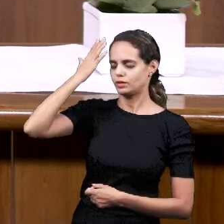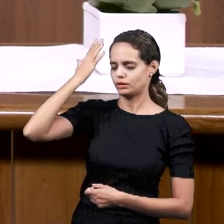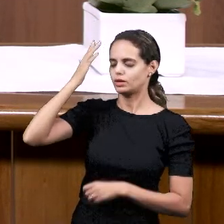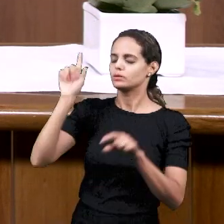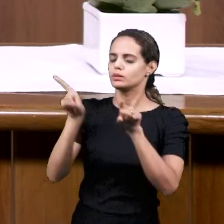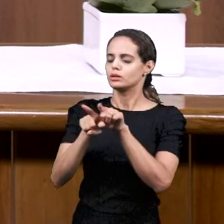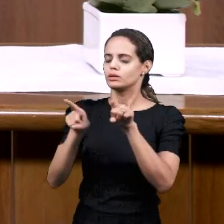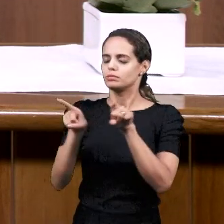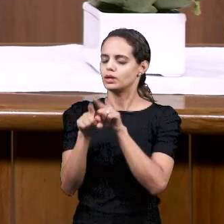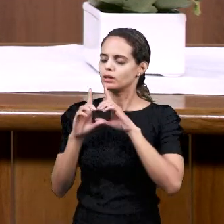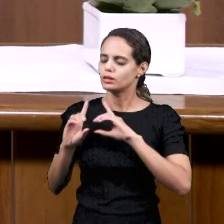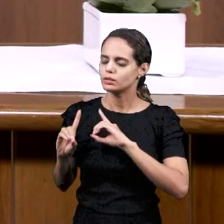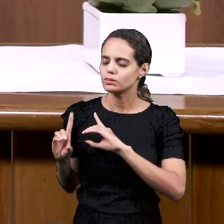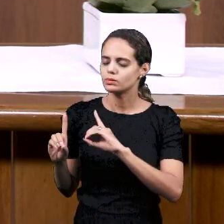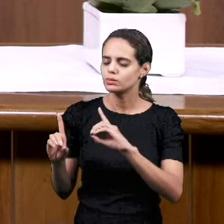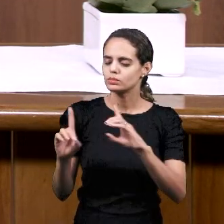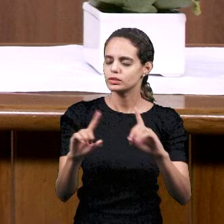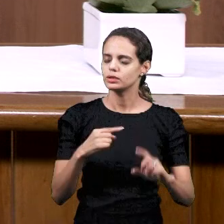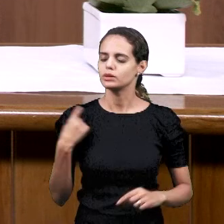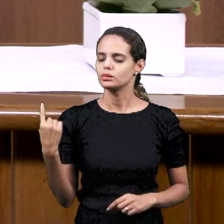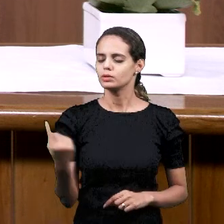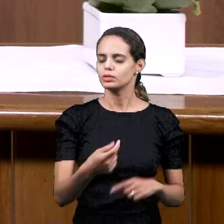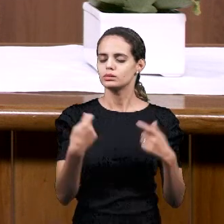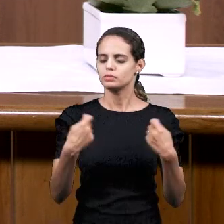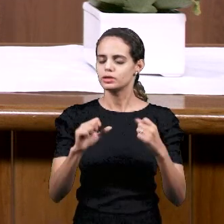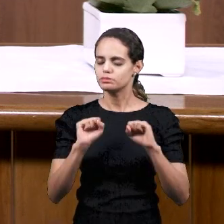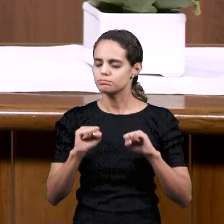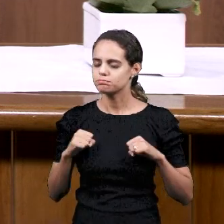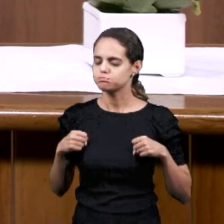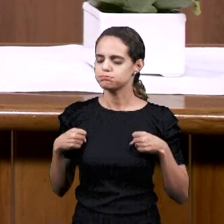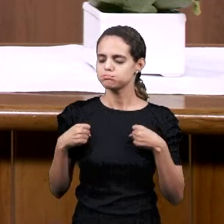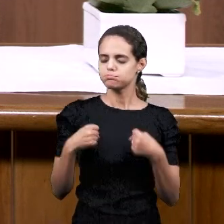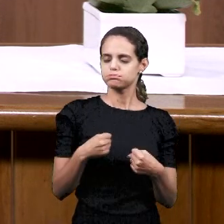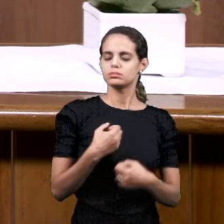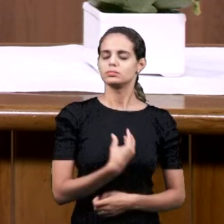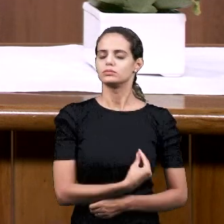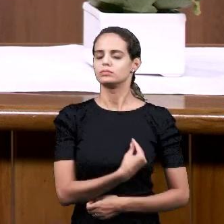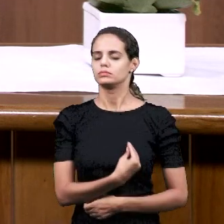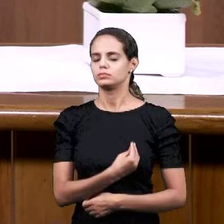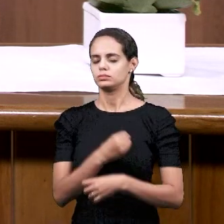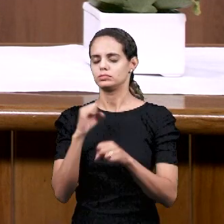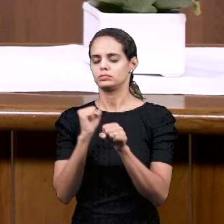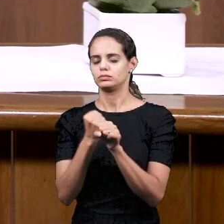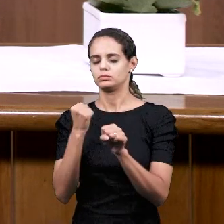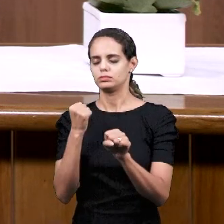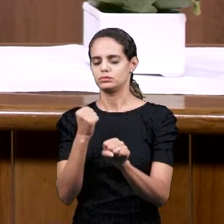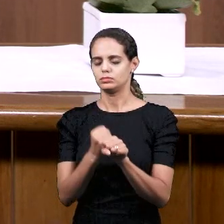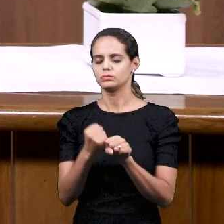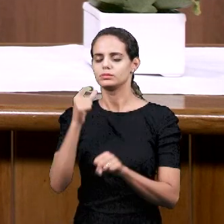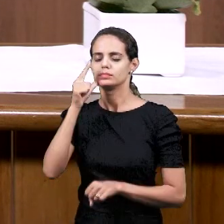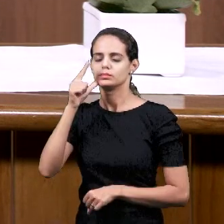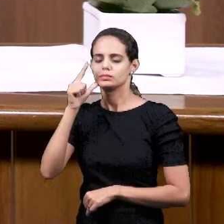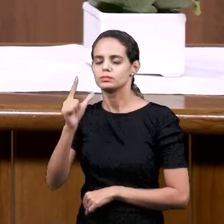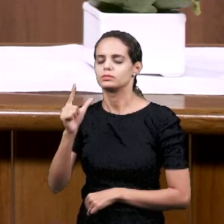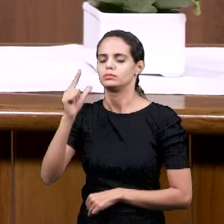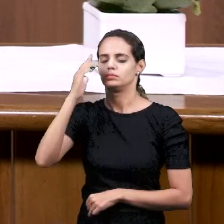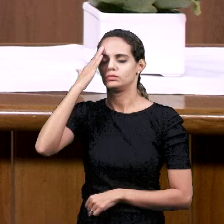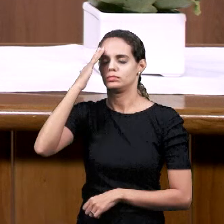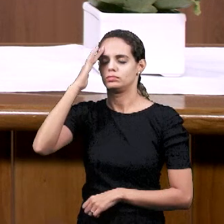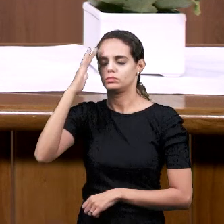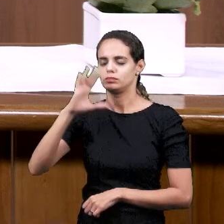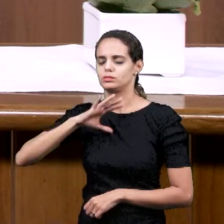doctrine et ce dont nous avons besoin pour vivre ton œuvre et avoir la bénédiction du salut.